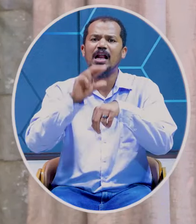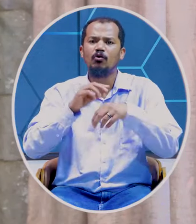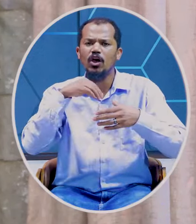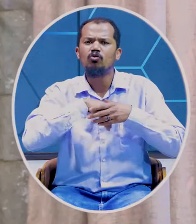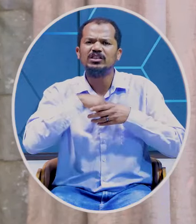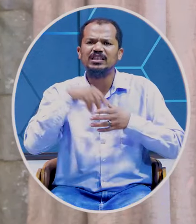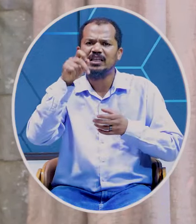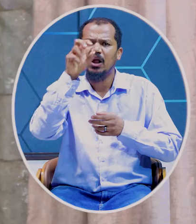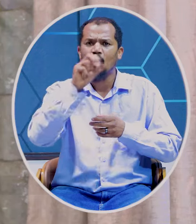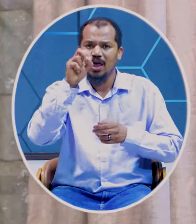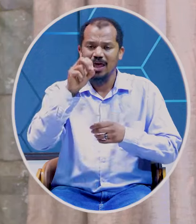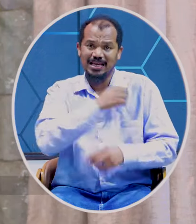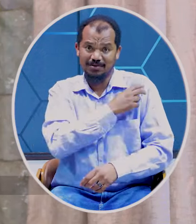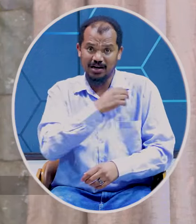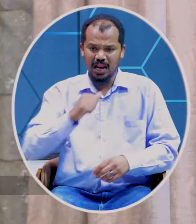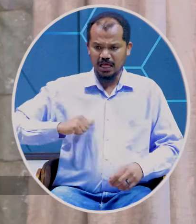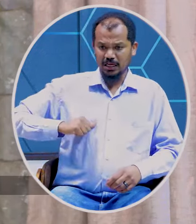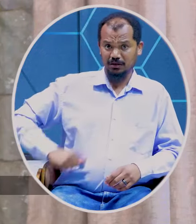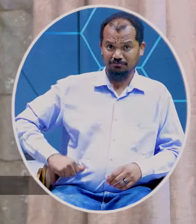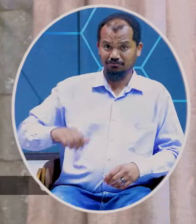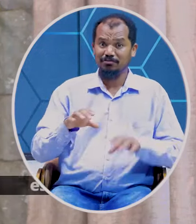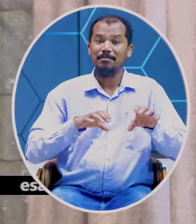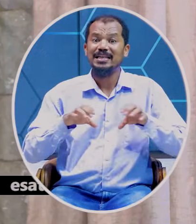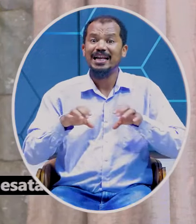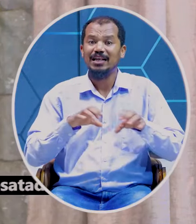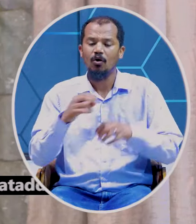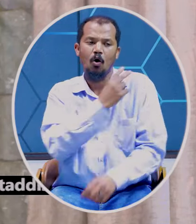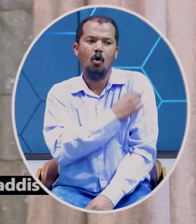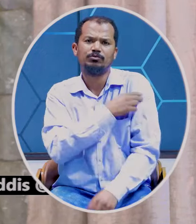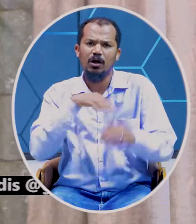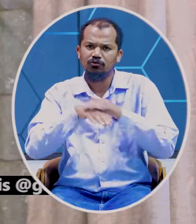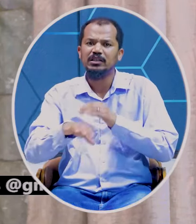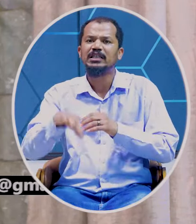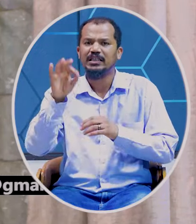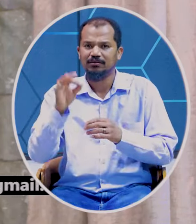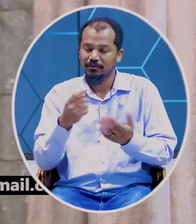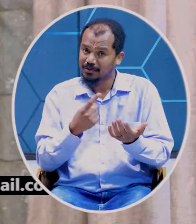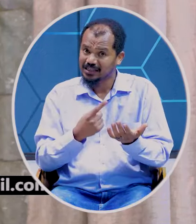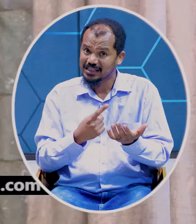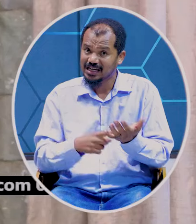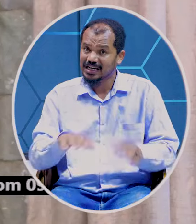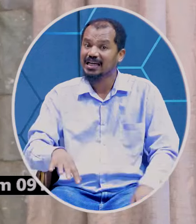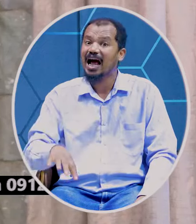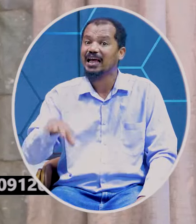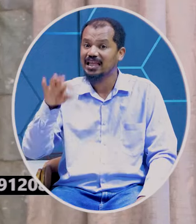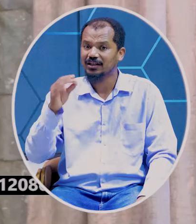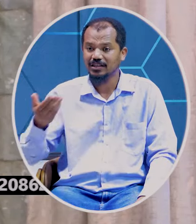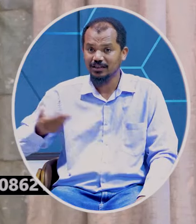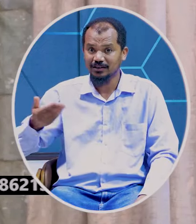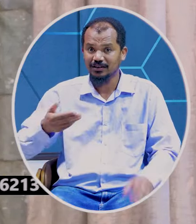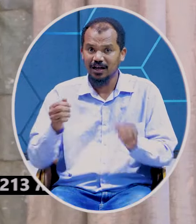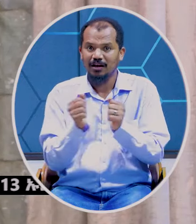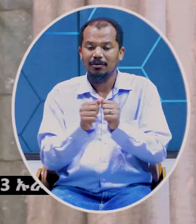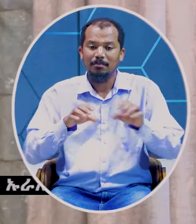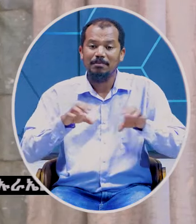ደዌ ሕክምና እና የቀዶ ጥግና ሕክምና በሚደረግበት ሆስፒታል እንገኛለን። በዚህ ካገኘናቸው እንግዳ